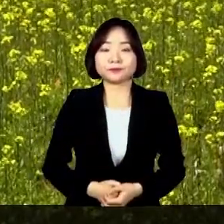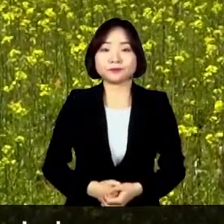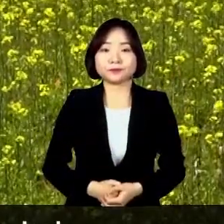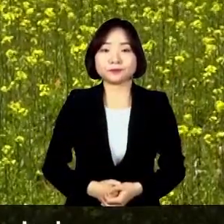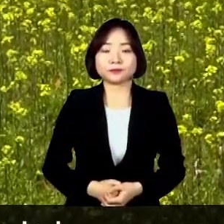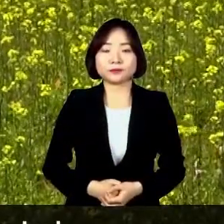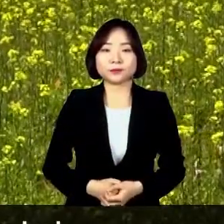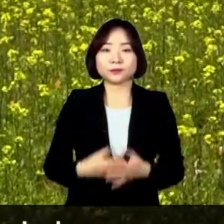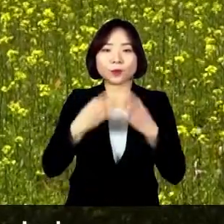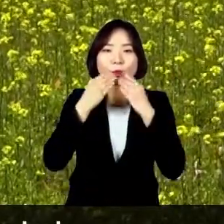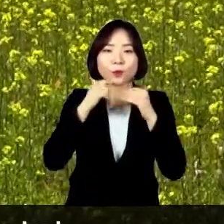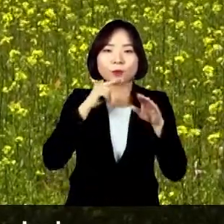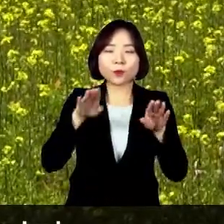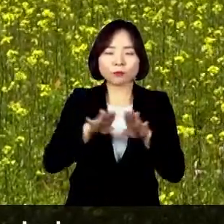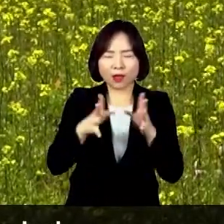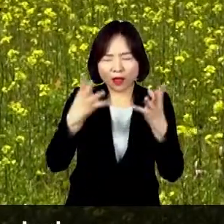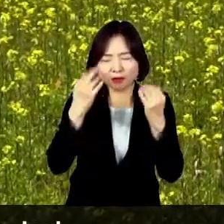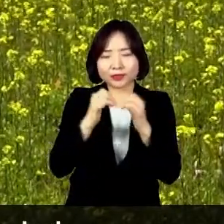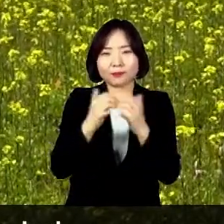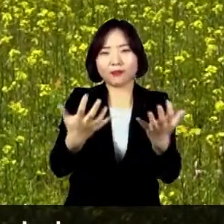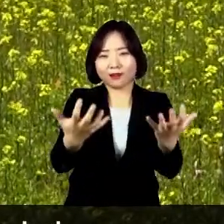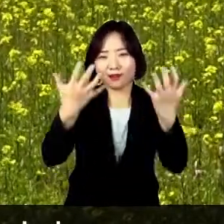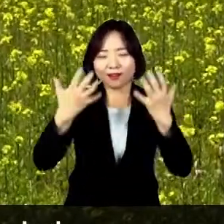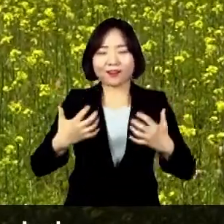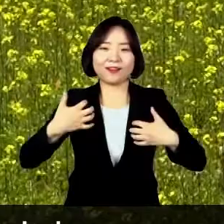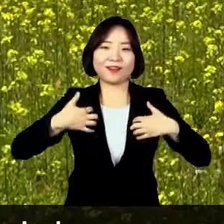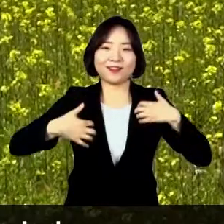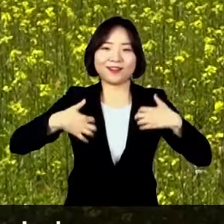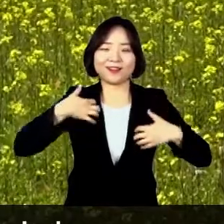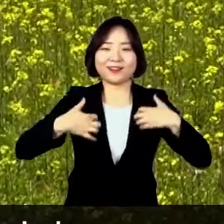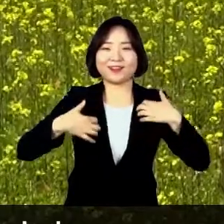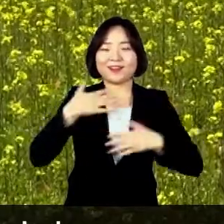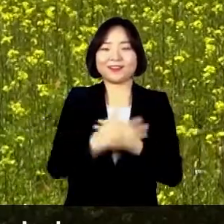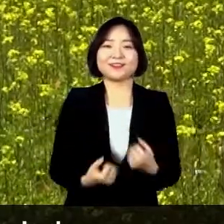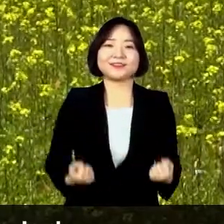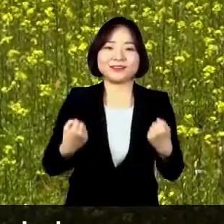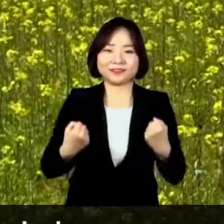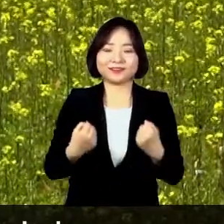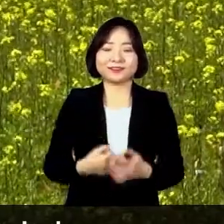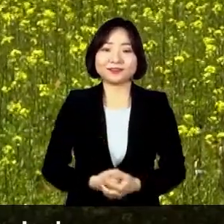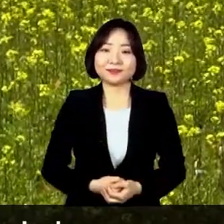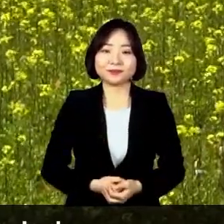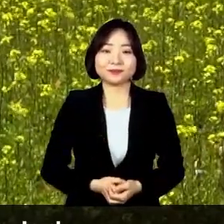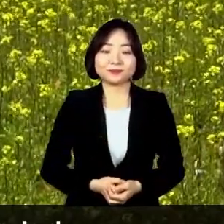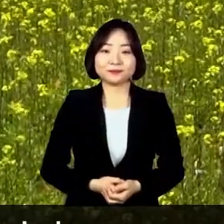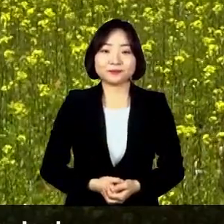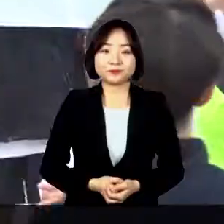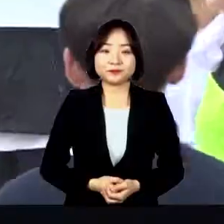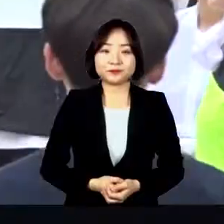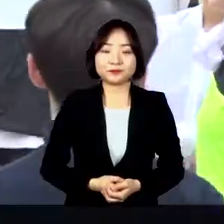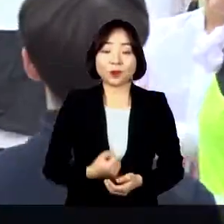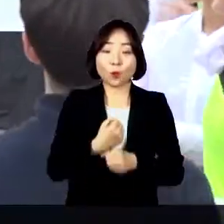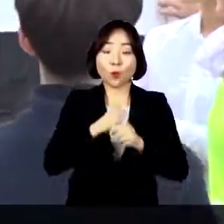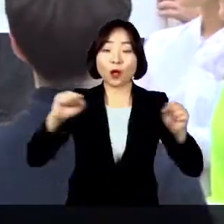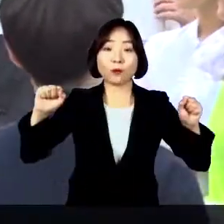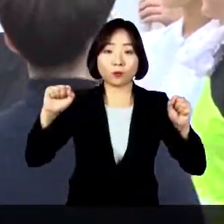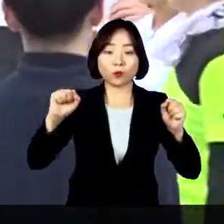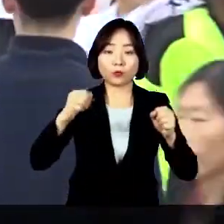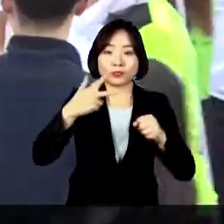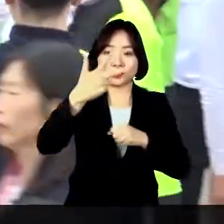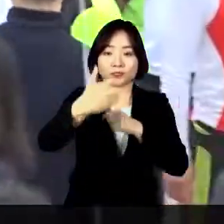개최되었는데요. 특히 주말을 맞이해 많은 시민들이 참여해 즐겁고 건강한 휴일을 보냈습니다.